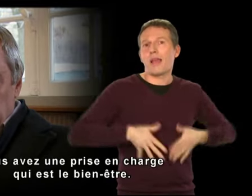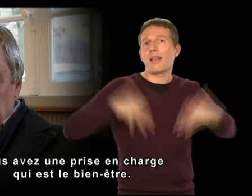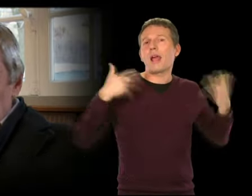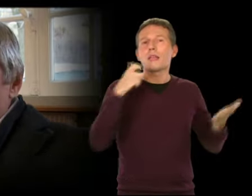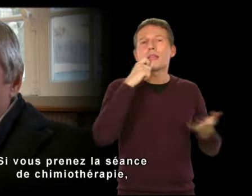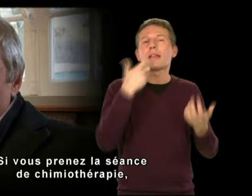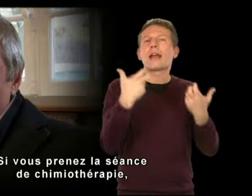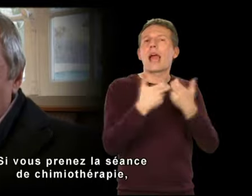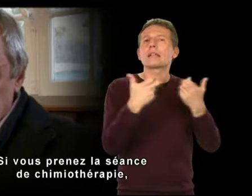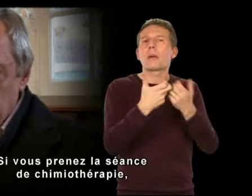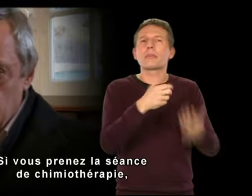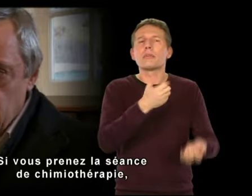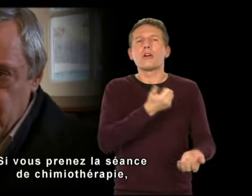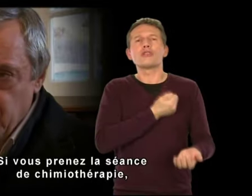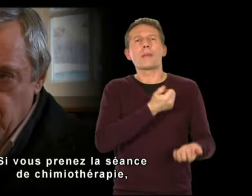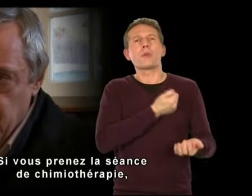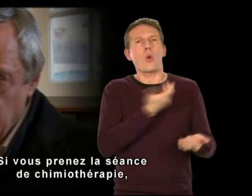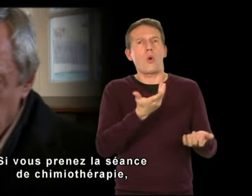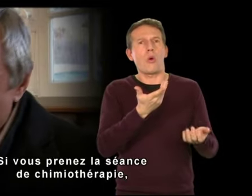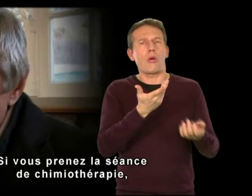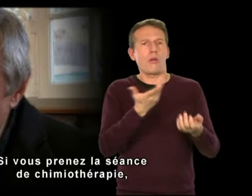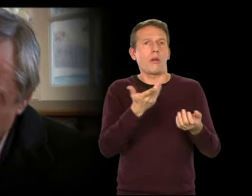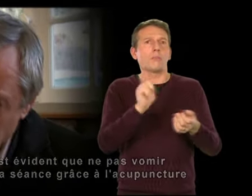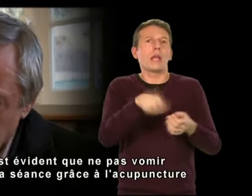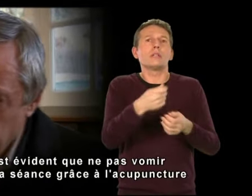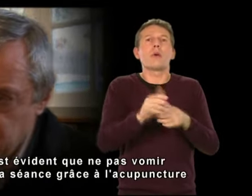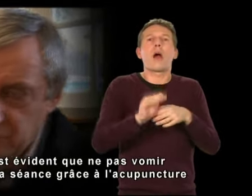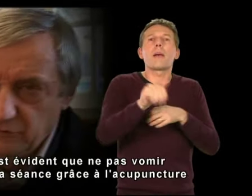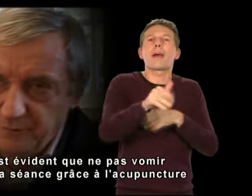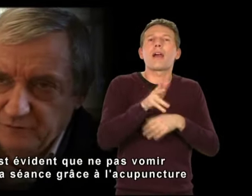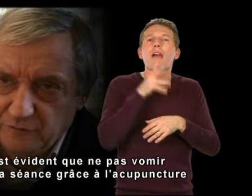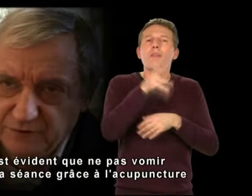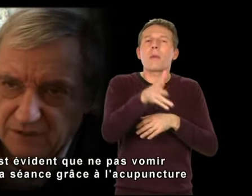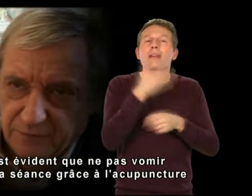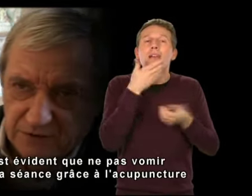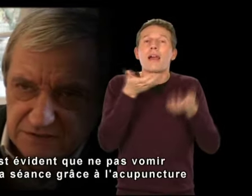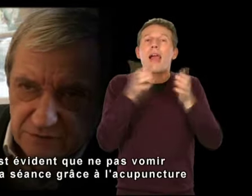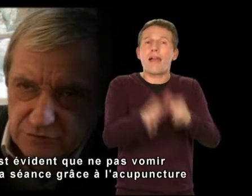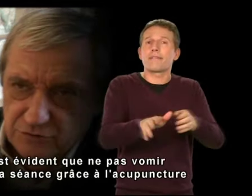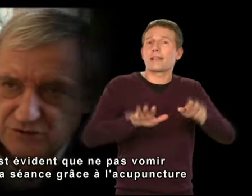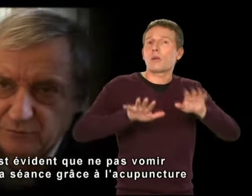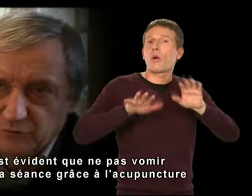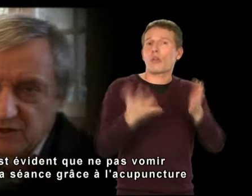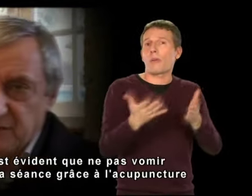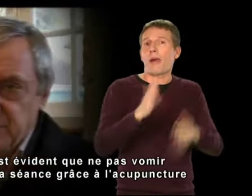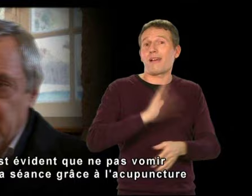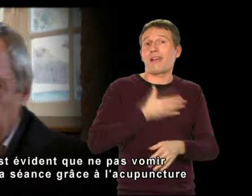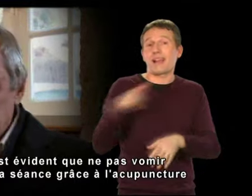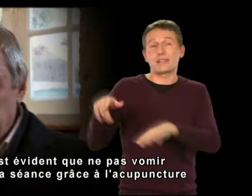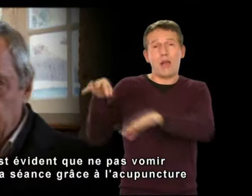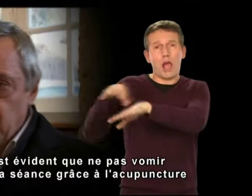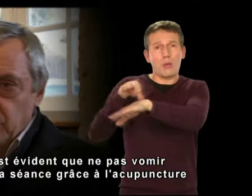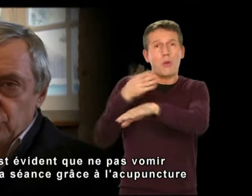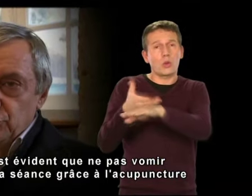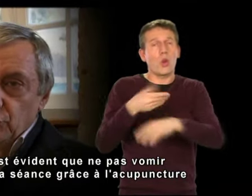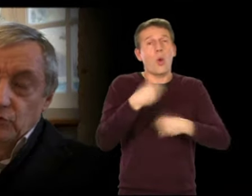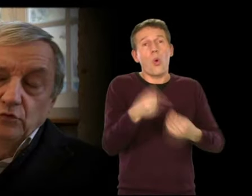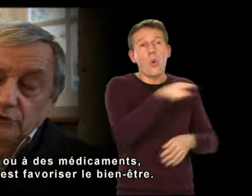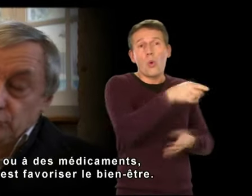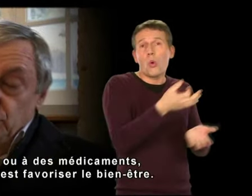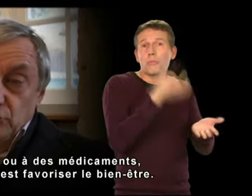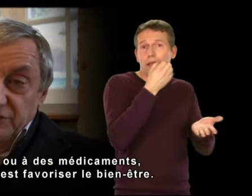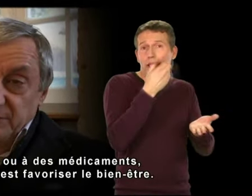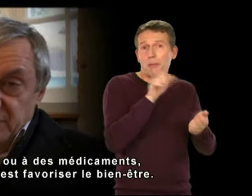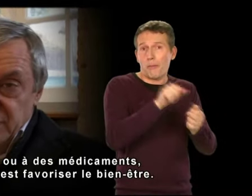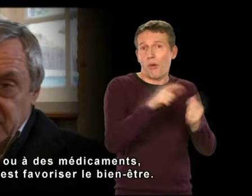est le bien-être. Si vous prenez la séance de chimiothérapie, il est évident que pas vomir après la séance de chimiothérapie grâce à de l'acupuncture